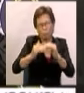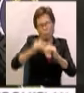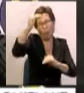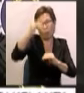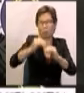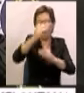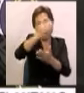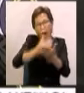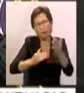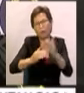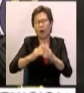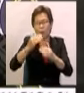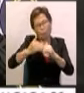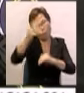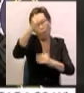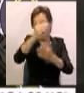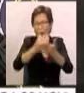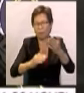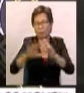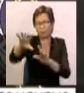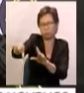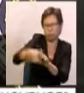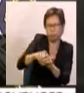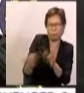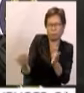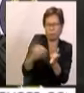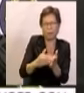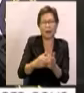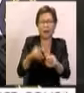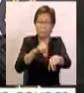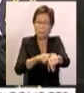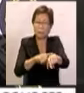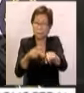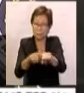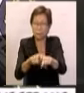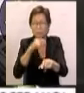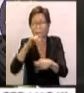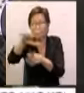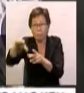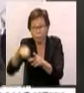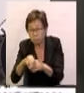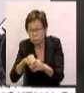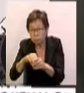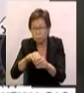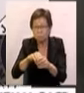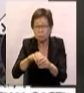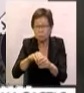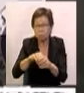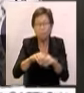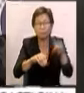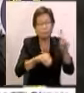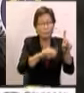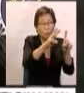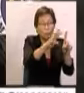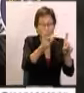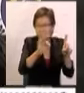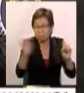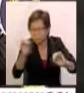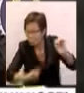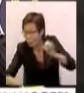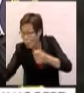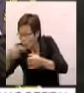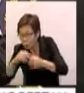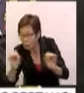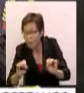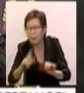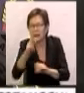akan diserapkan semula. Pada masa yang sama, bagi mereka yang tak dimasukkan dalam kategori 169 orang tersebut, KBS